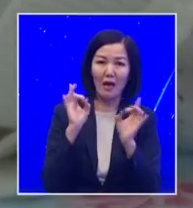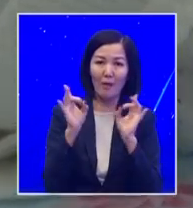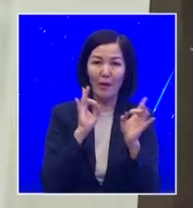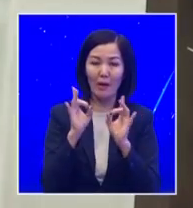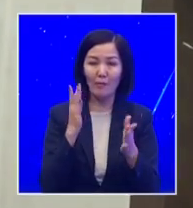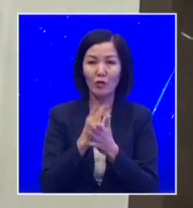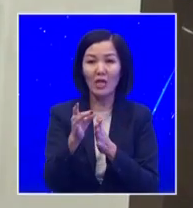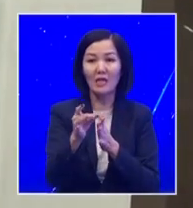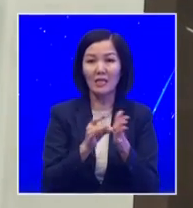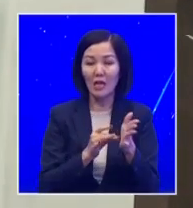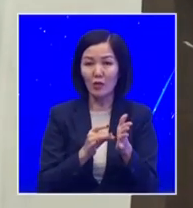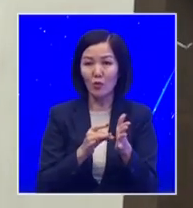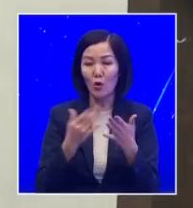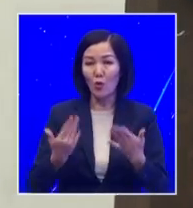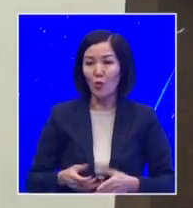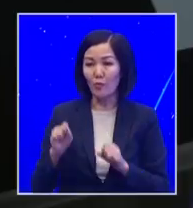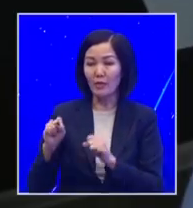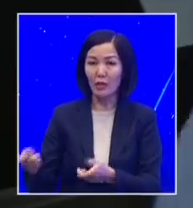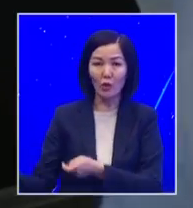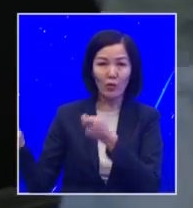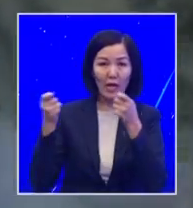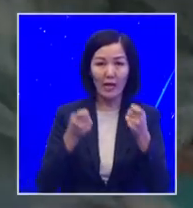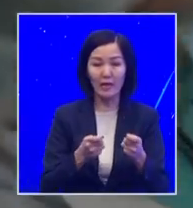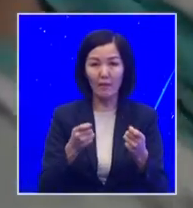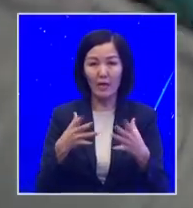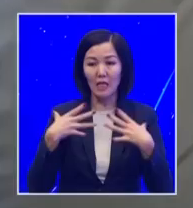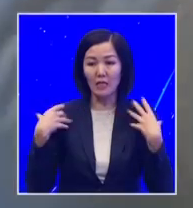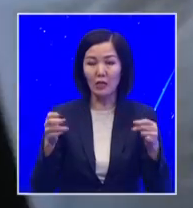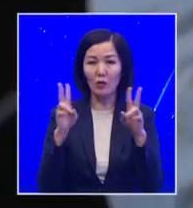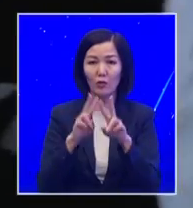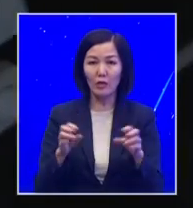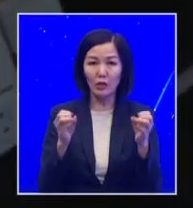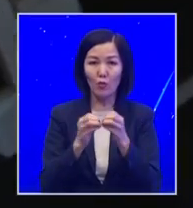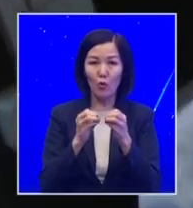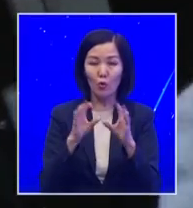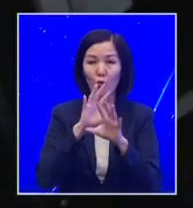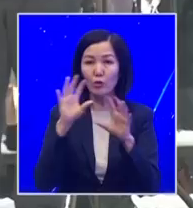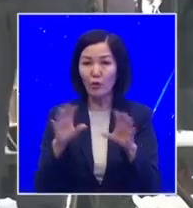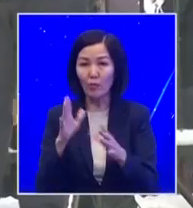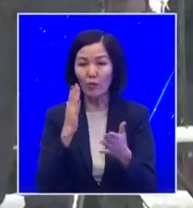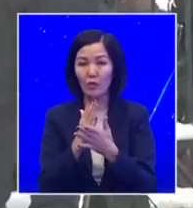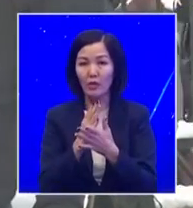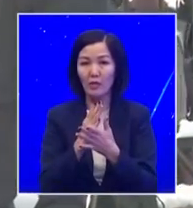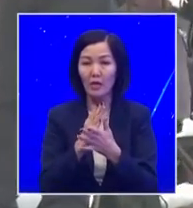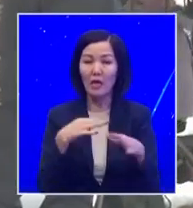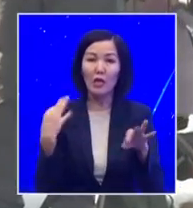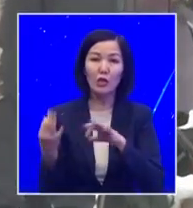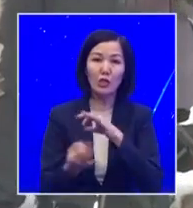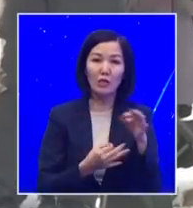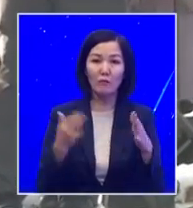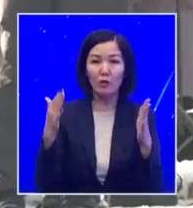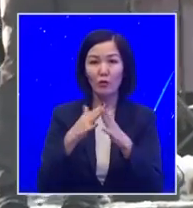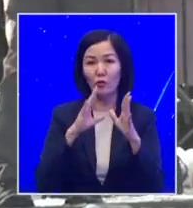халаттылар бірден жансақтау бөліміне жеткізіп, шақалақтың денсаулығын 10 күн бойы қарайды. Одан әрі қарай жетімдер үйіне